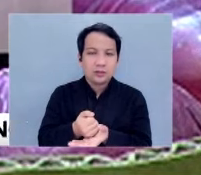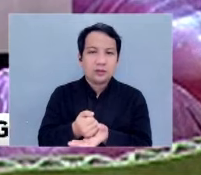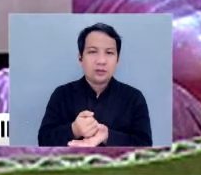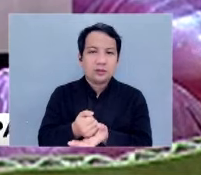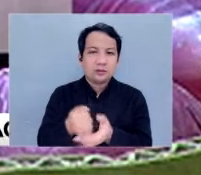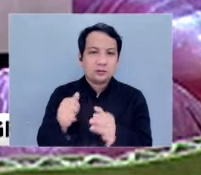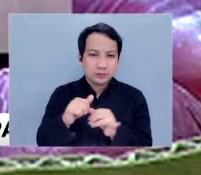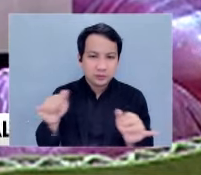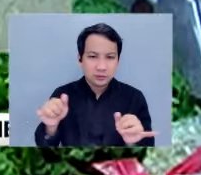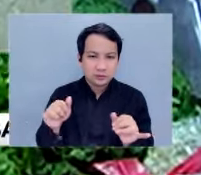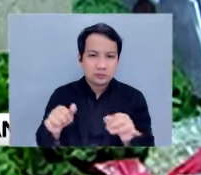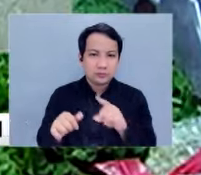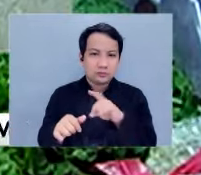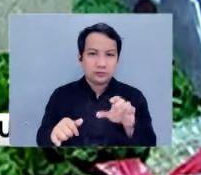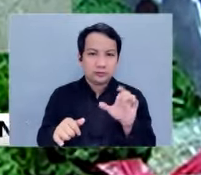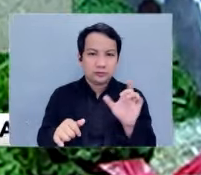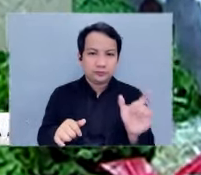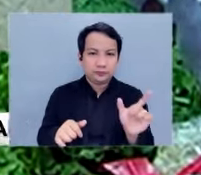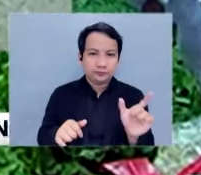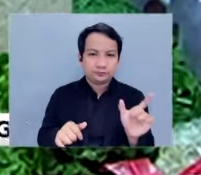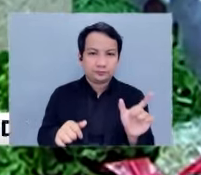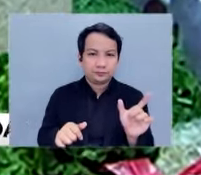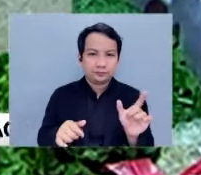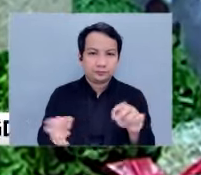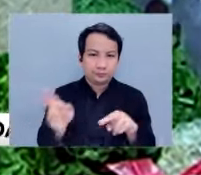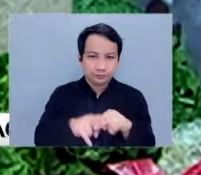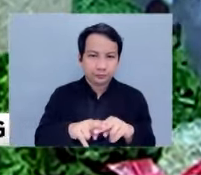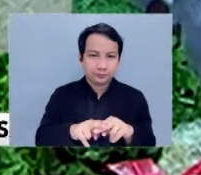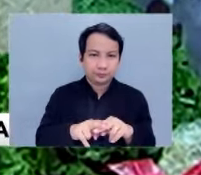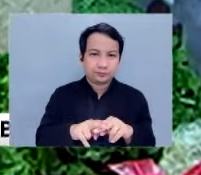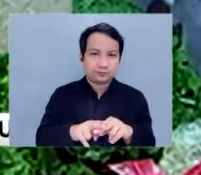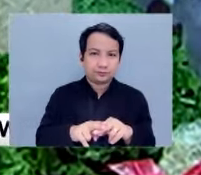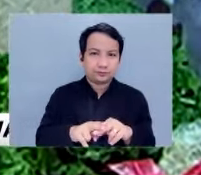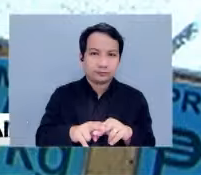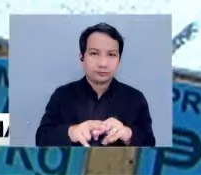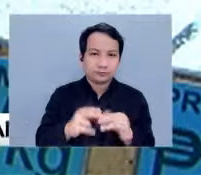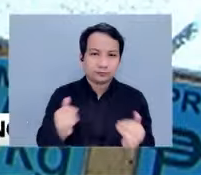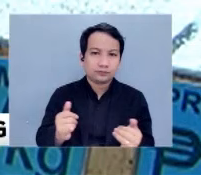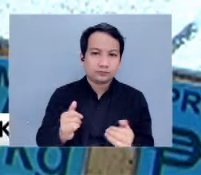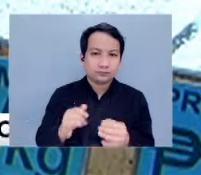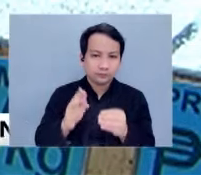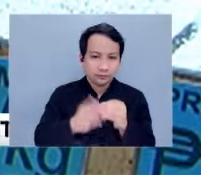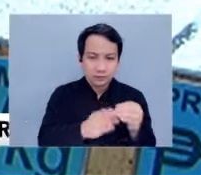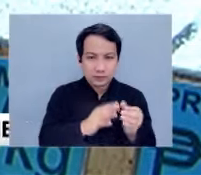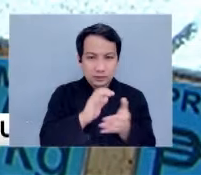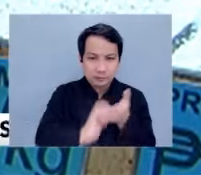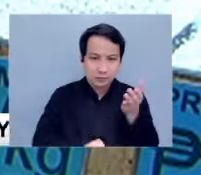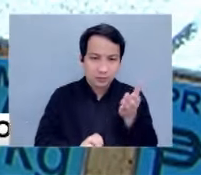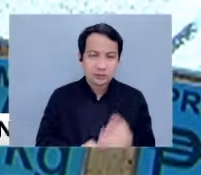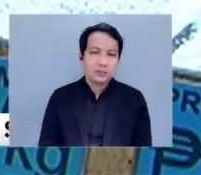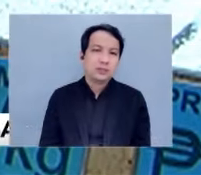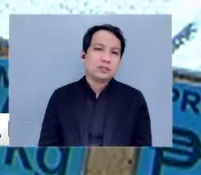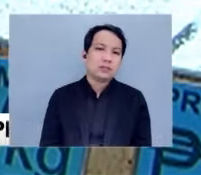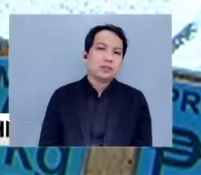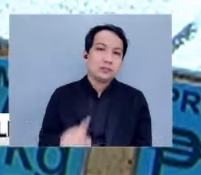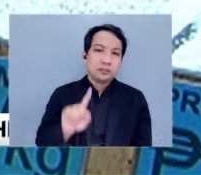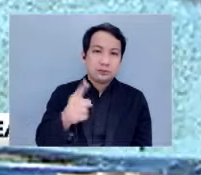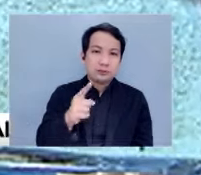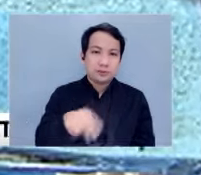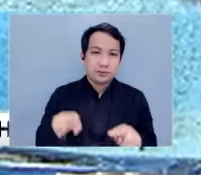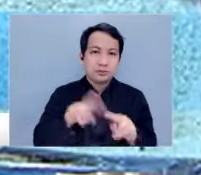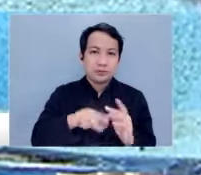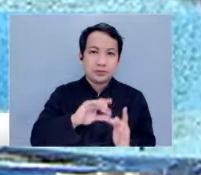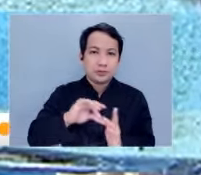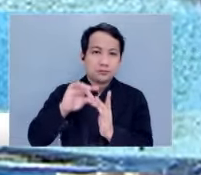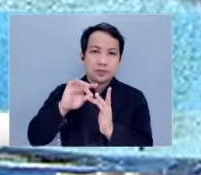pero 100 pesos kada kilo naman ang bawas sa sibuyas. Samantala, tumaas naman ng piso ang kada kilo ng special rice local